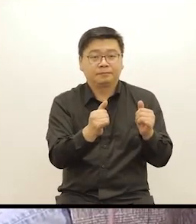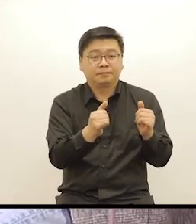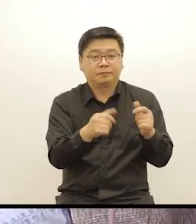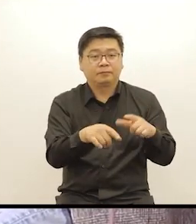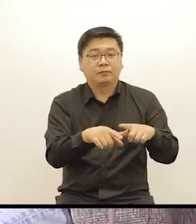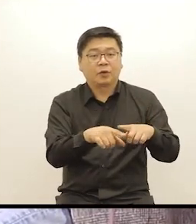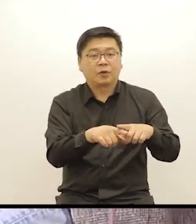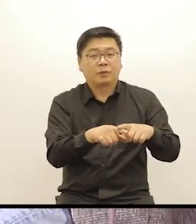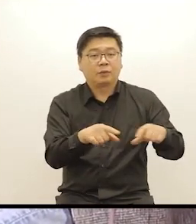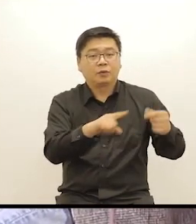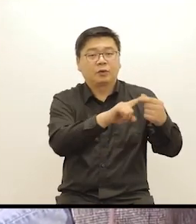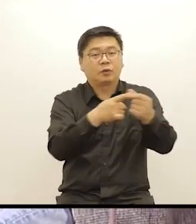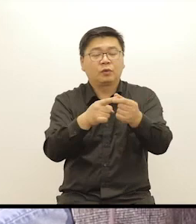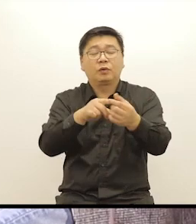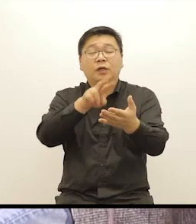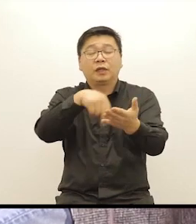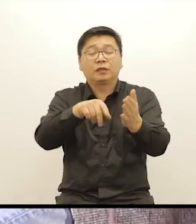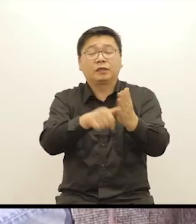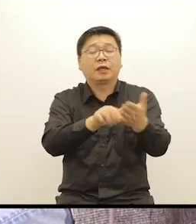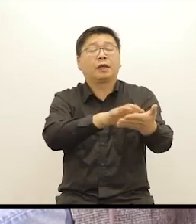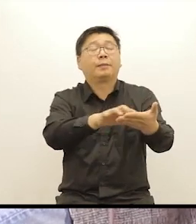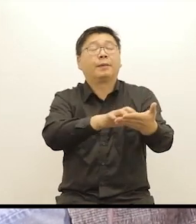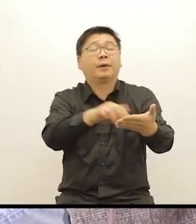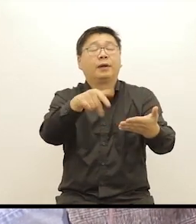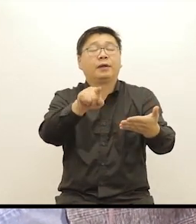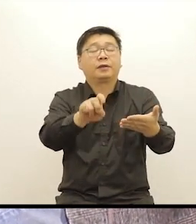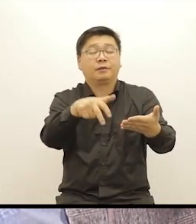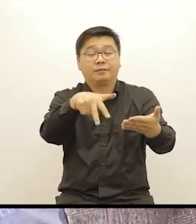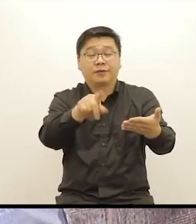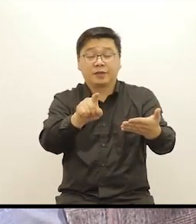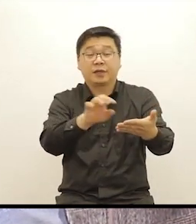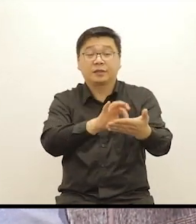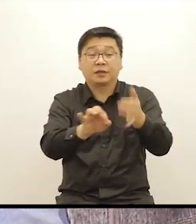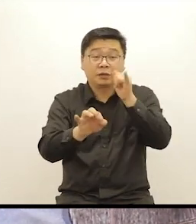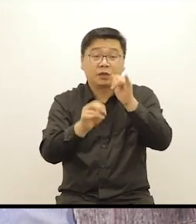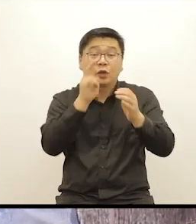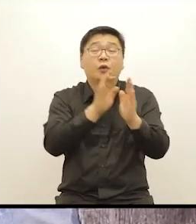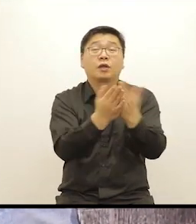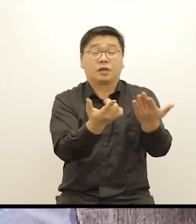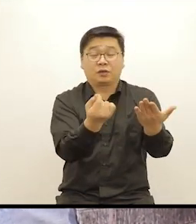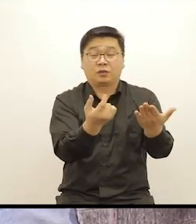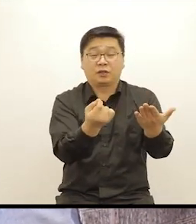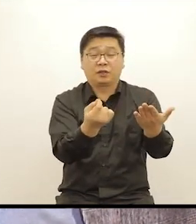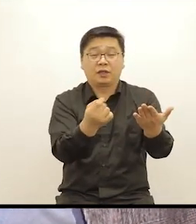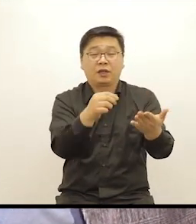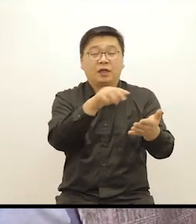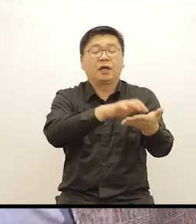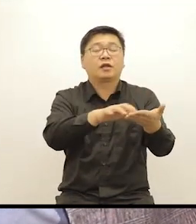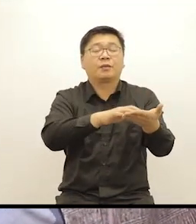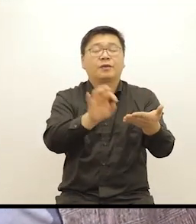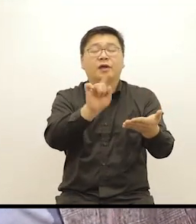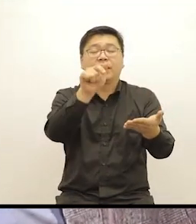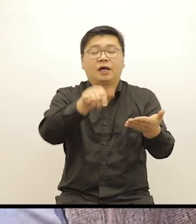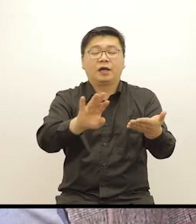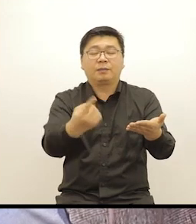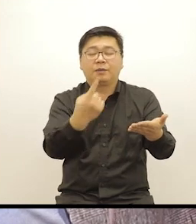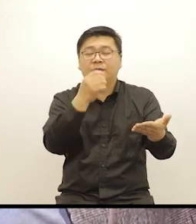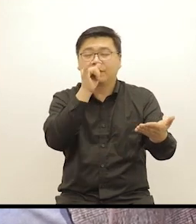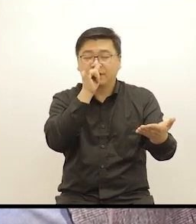보통 글을 읽을 때는 점자를 이용하잖아요. 네. 악보도 마찬가지로 점자 악보가 있어요. 근데 그 점자